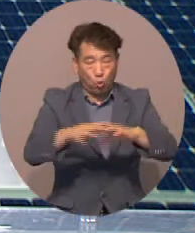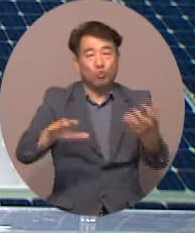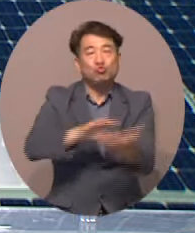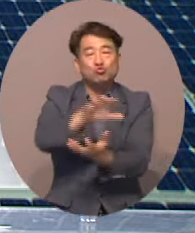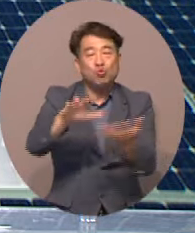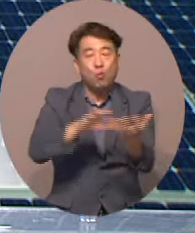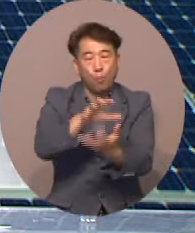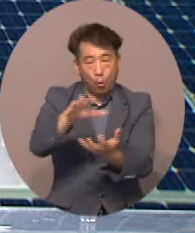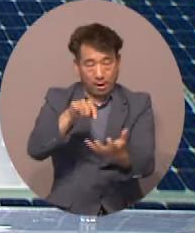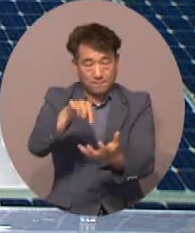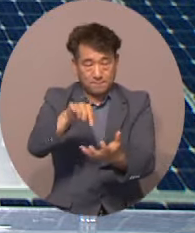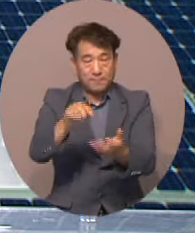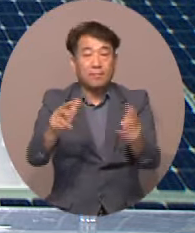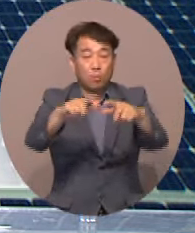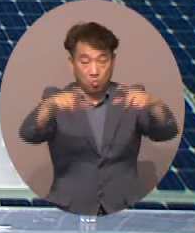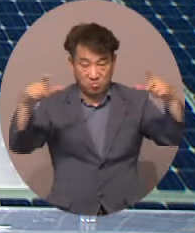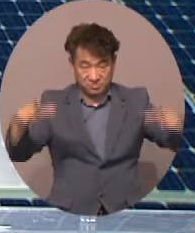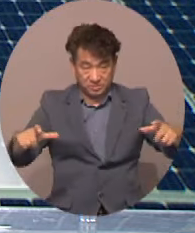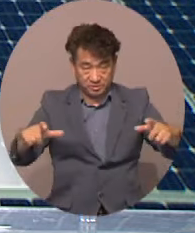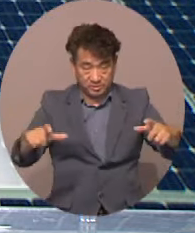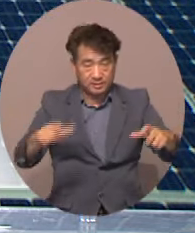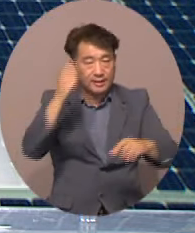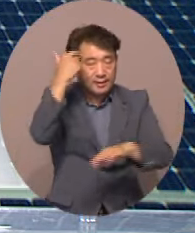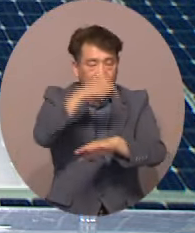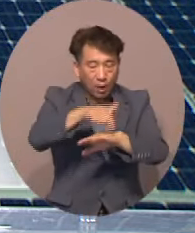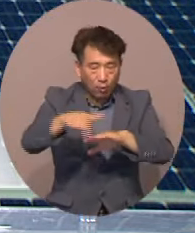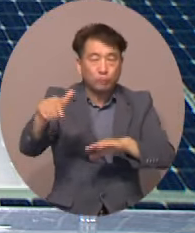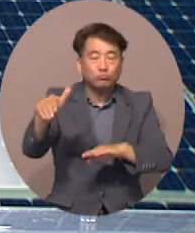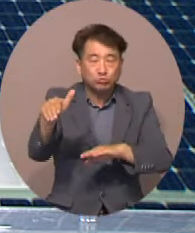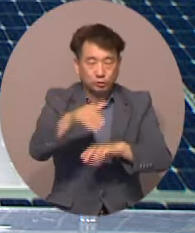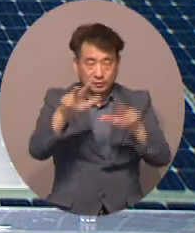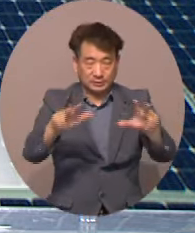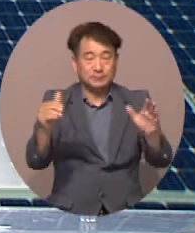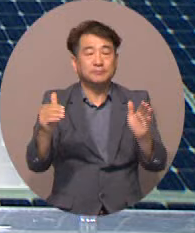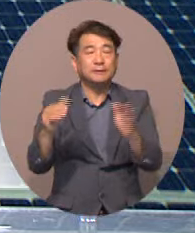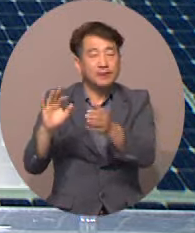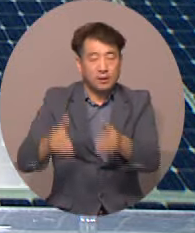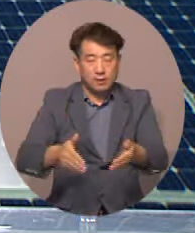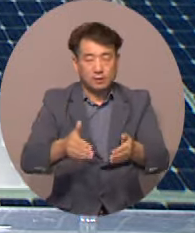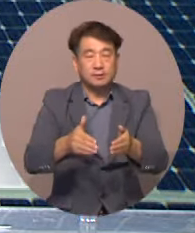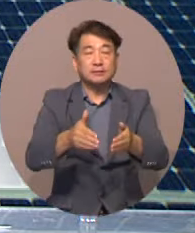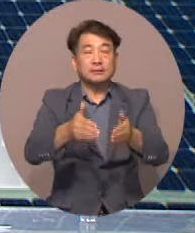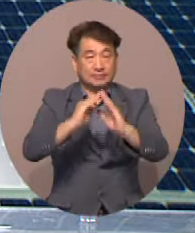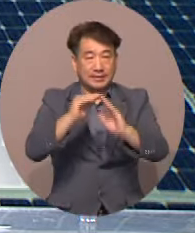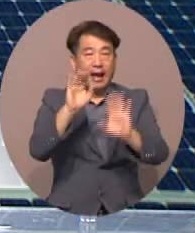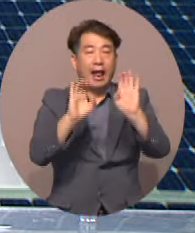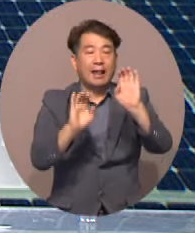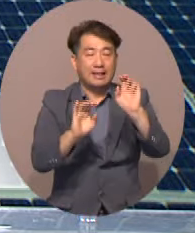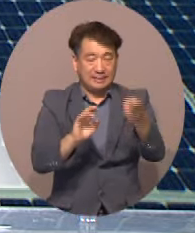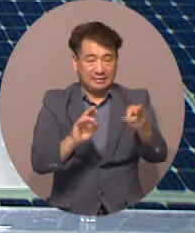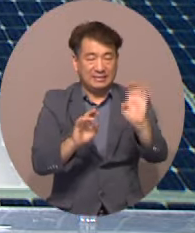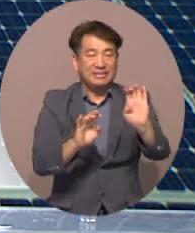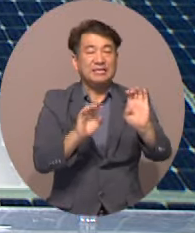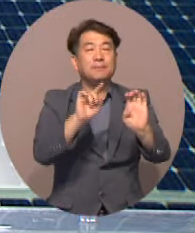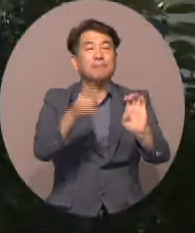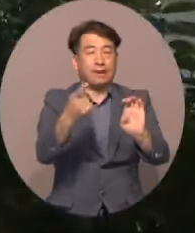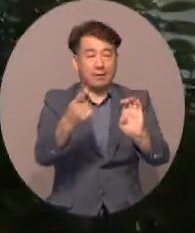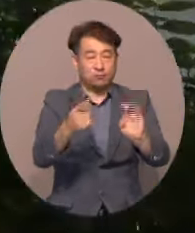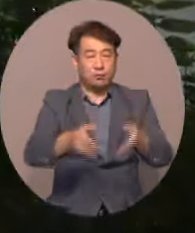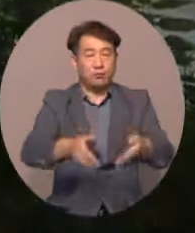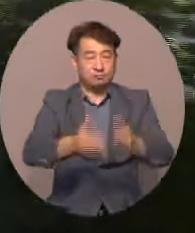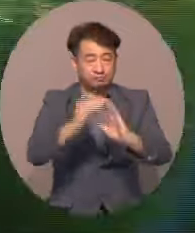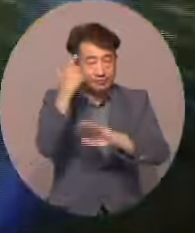설계 단계부터 아리백 산업단지로 조성돼 관심을 모으고 있습니다. 김태욱 기자입니다.